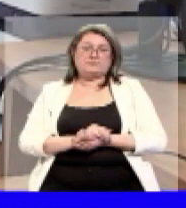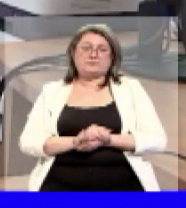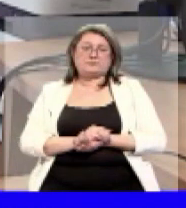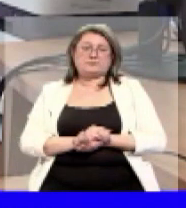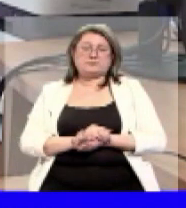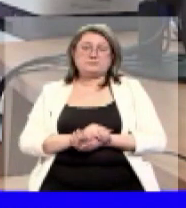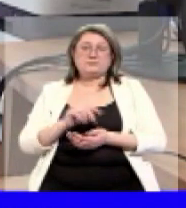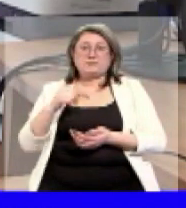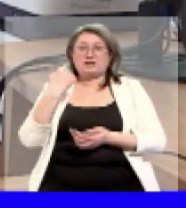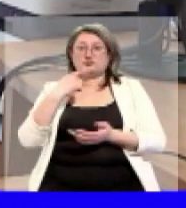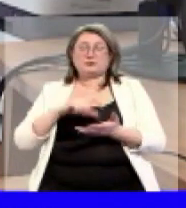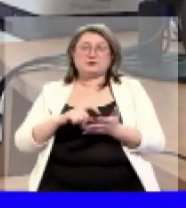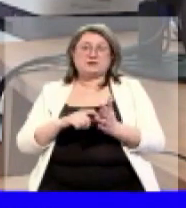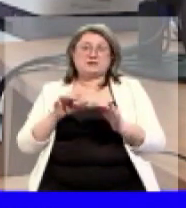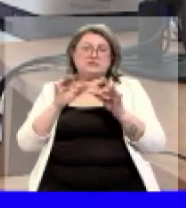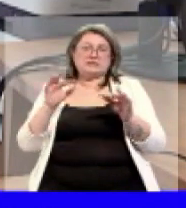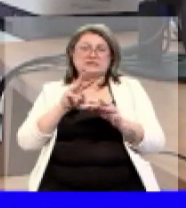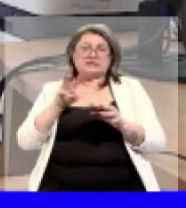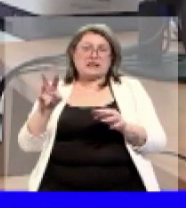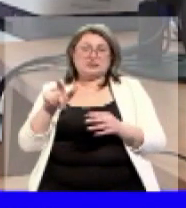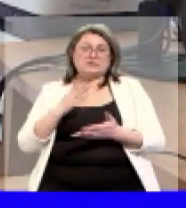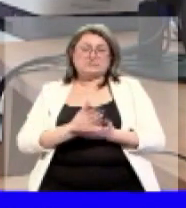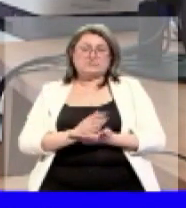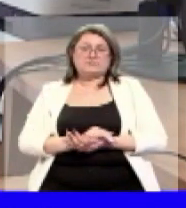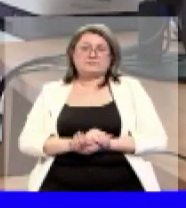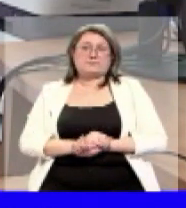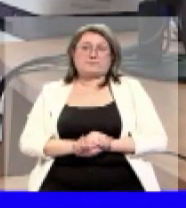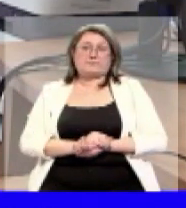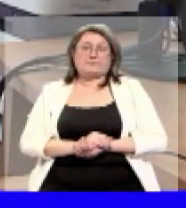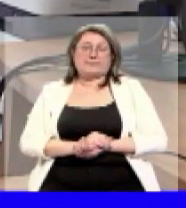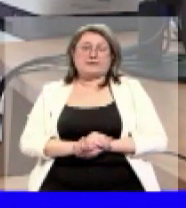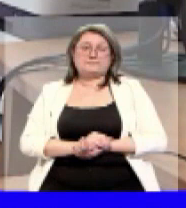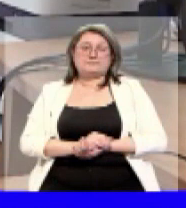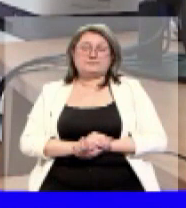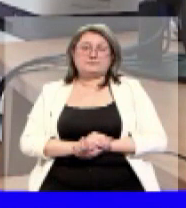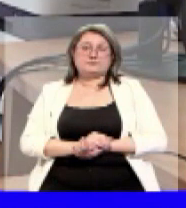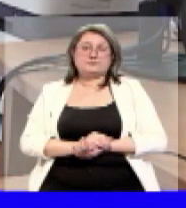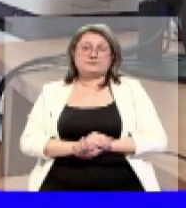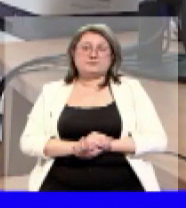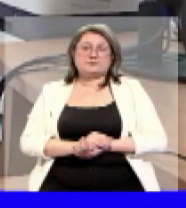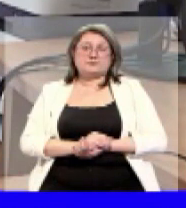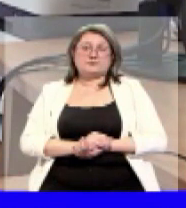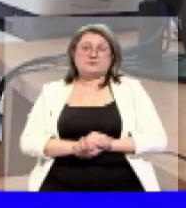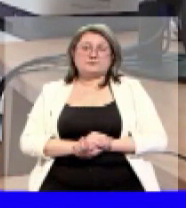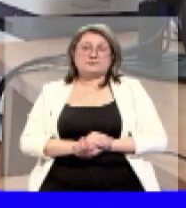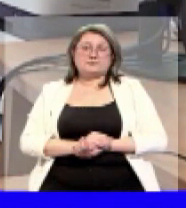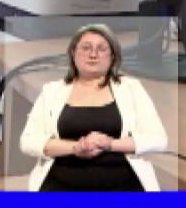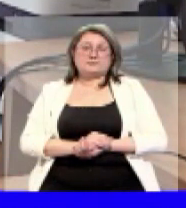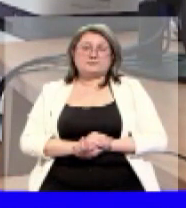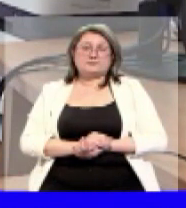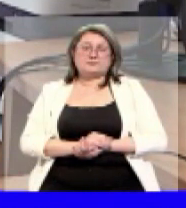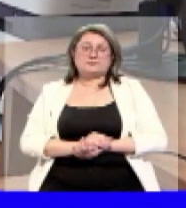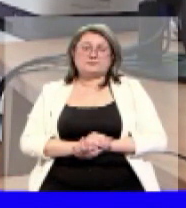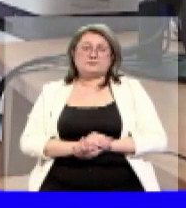10 сұраққа содан кейін жауап беру керек, тест өту керек. Егер оны жақсы аяқтап өтсе, оған